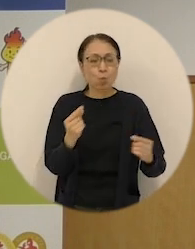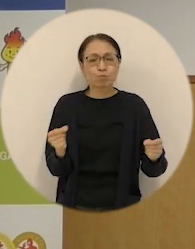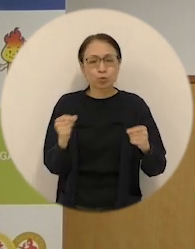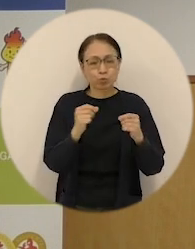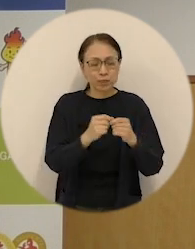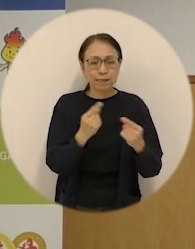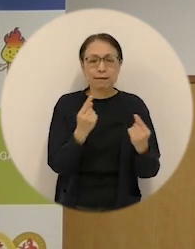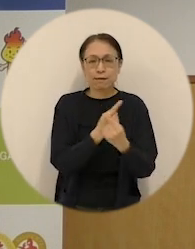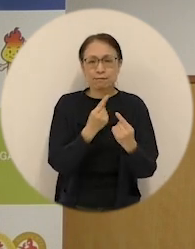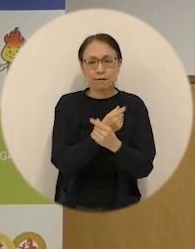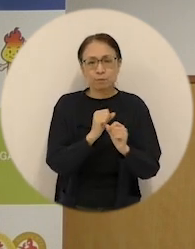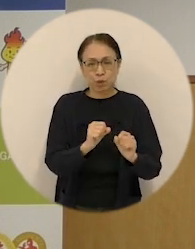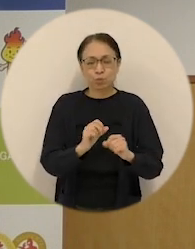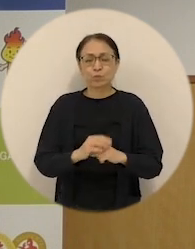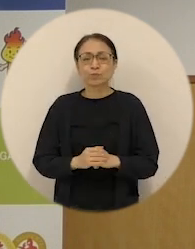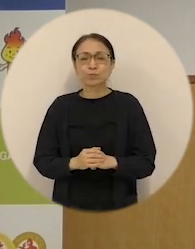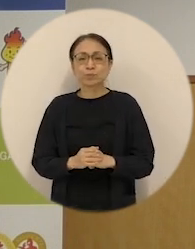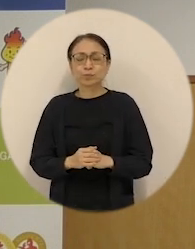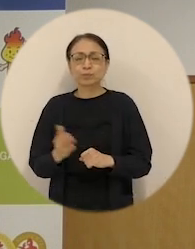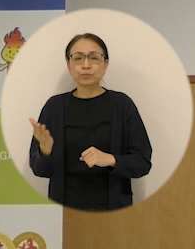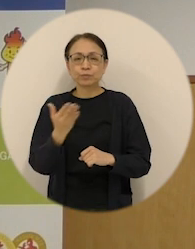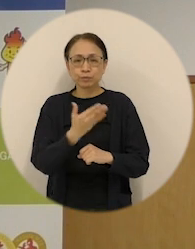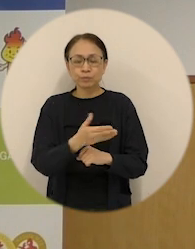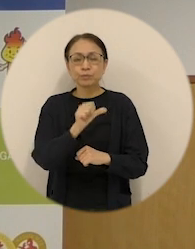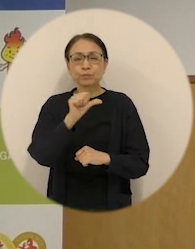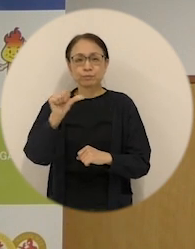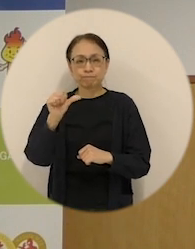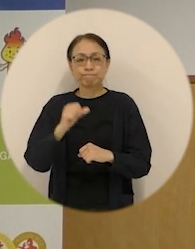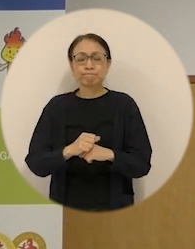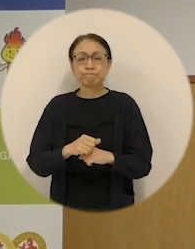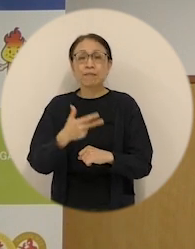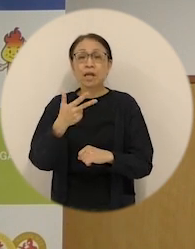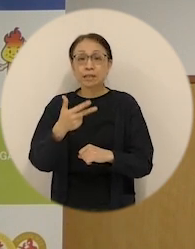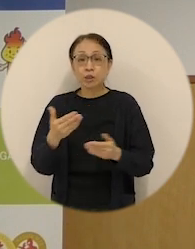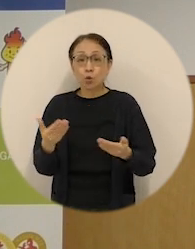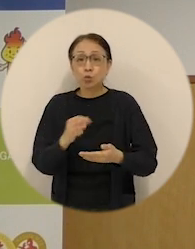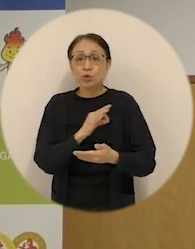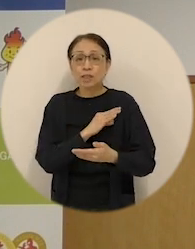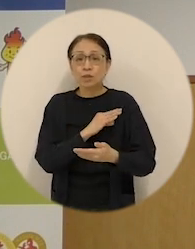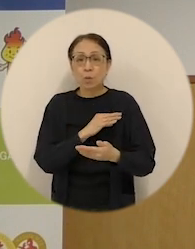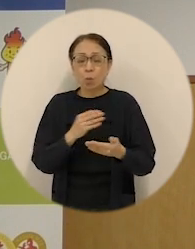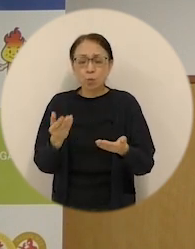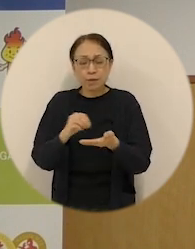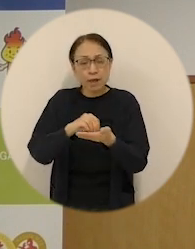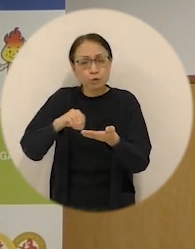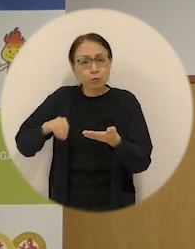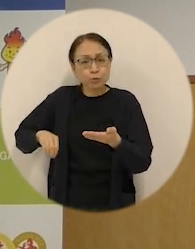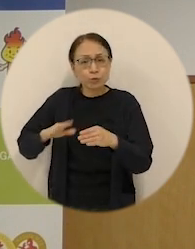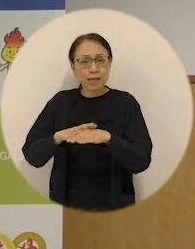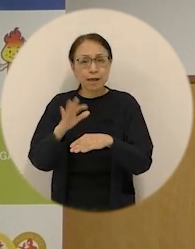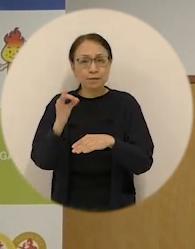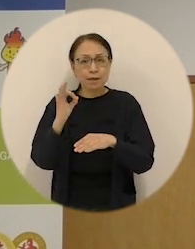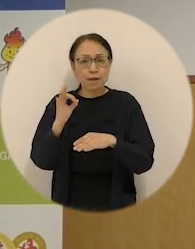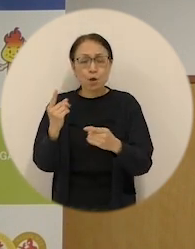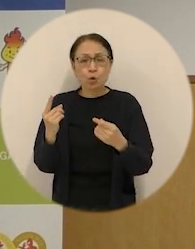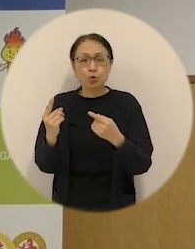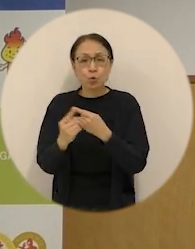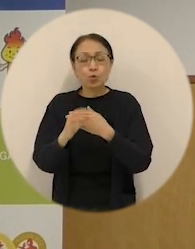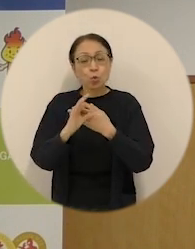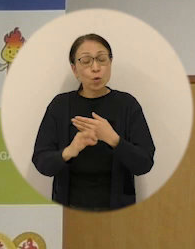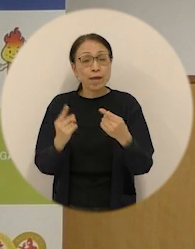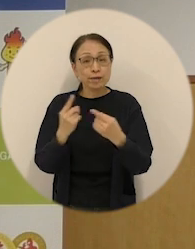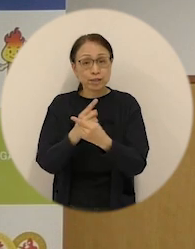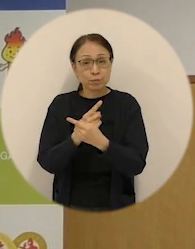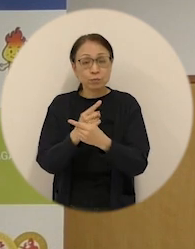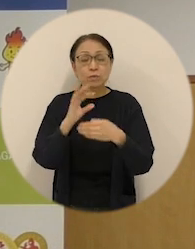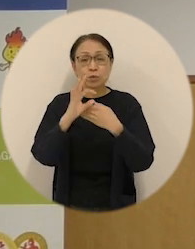。次に議案第5号、須賀川市職員の退職手当に関する条例の一部を改正する